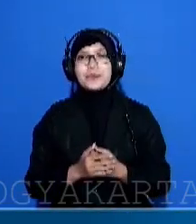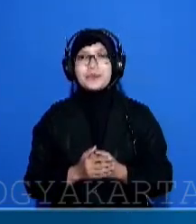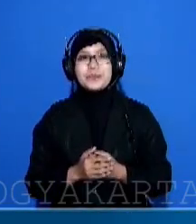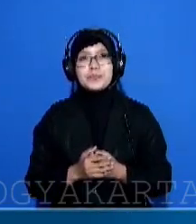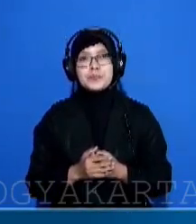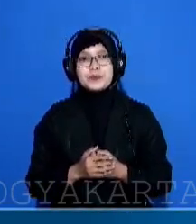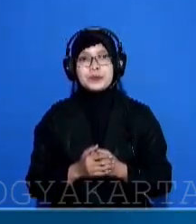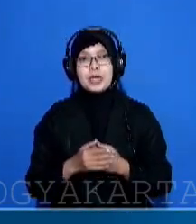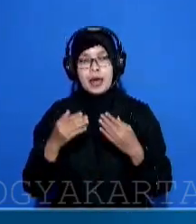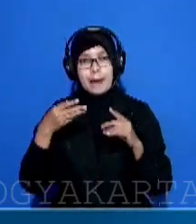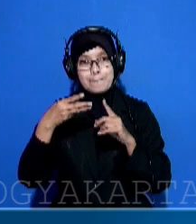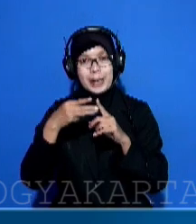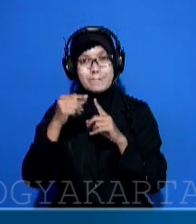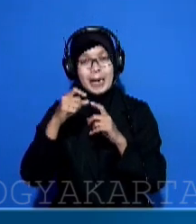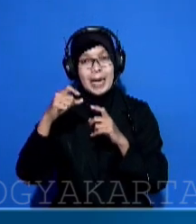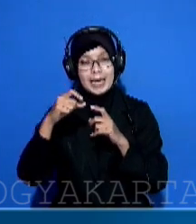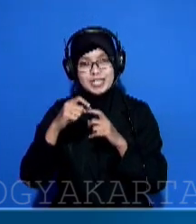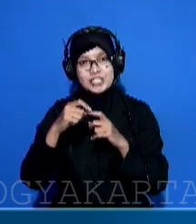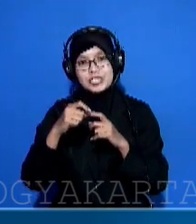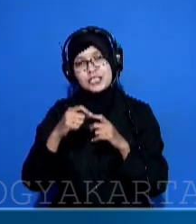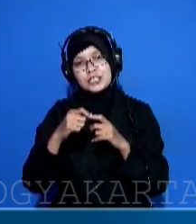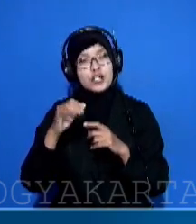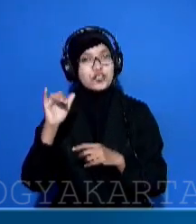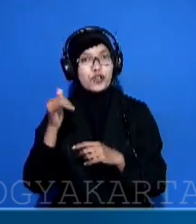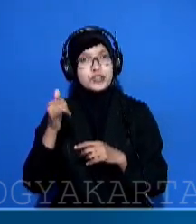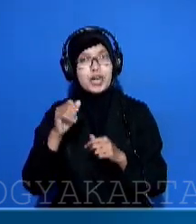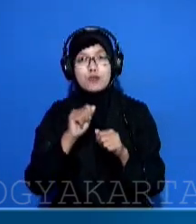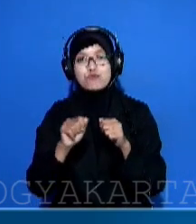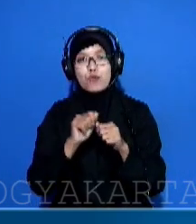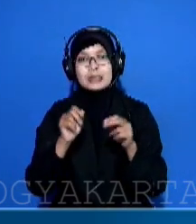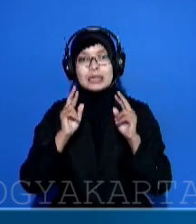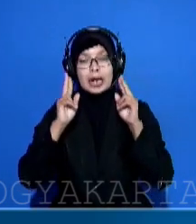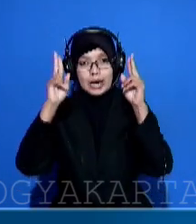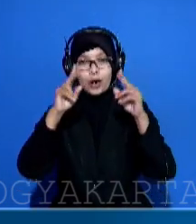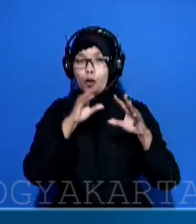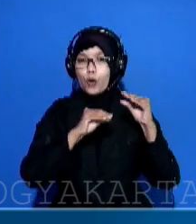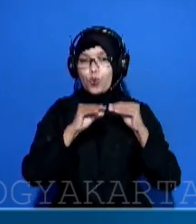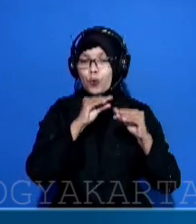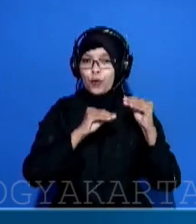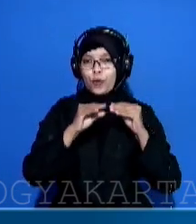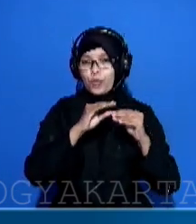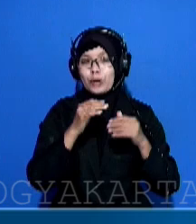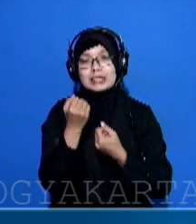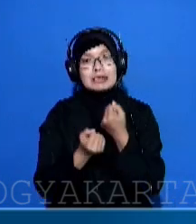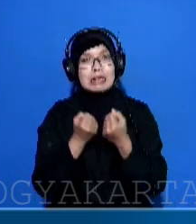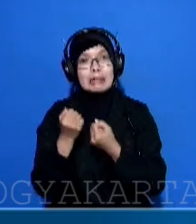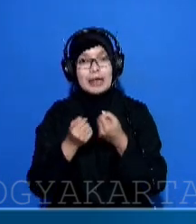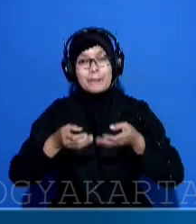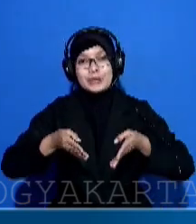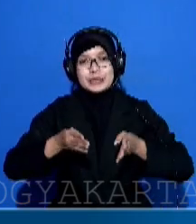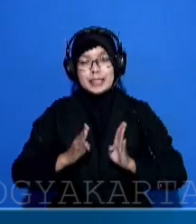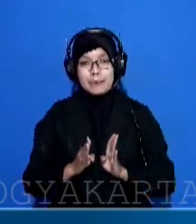Arifin Badan Pusat Statistik Daerah Istimewa Yogyakarta menggelar rakorda konsolidasi kegiatan dan persiapan